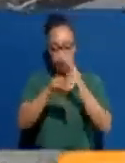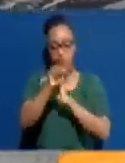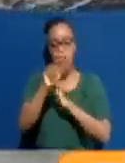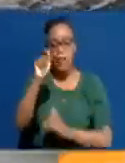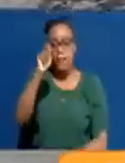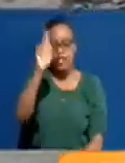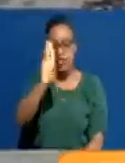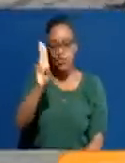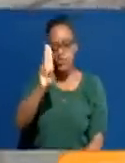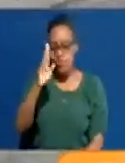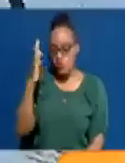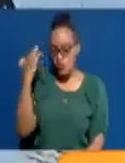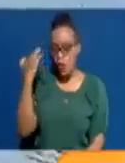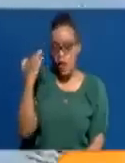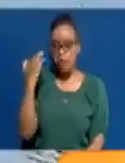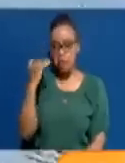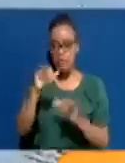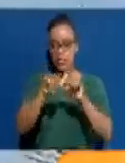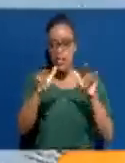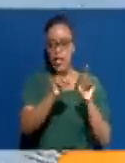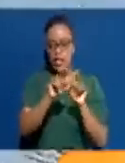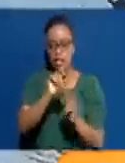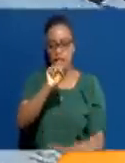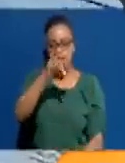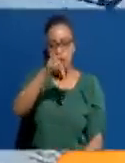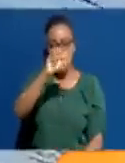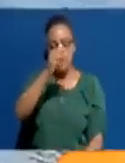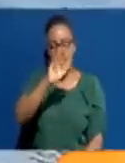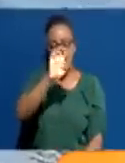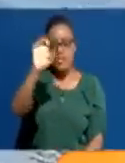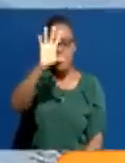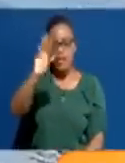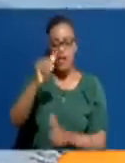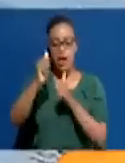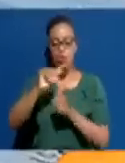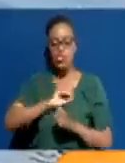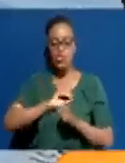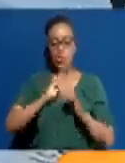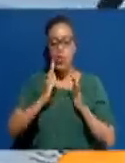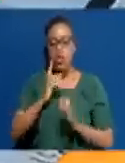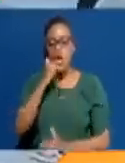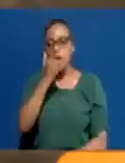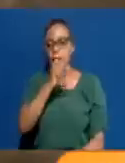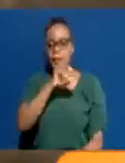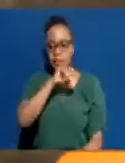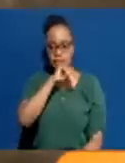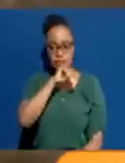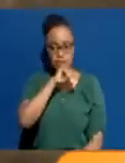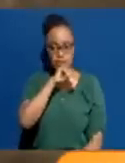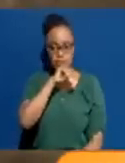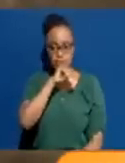rais mstaafu Uhuru Kenyatta na kampuni ya Spectre East Africa inayomilikiwa na kinara wa Azimio Raila